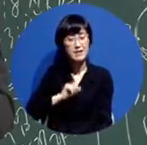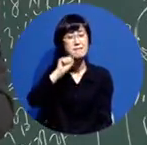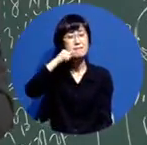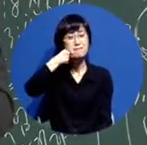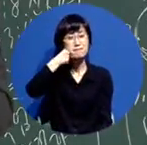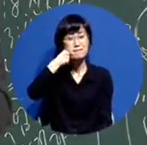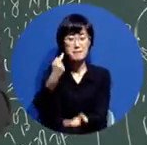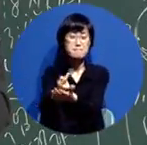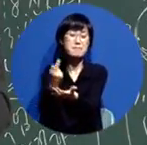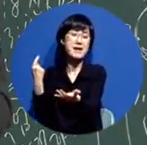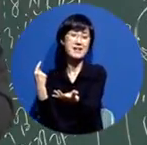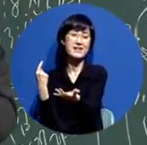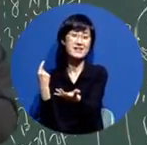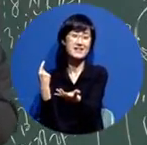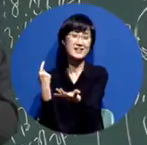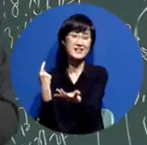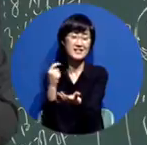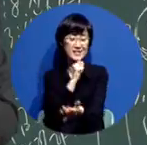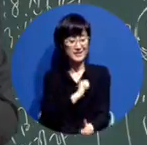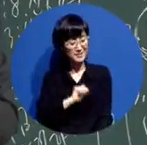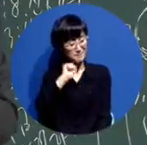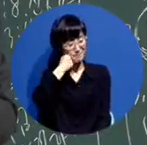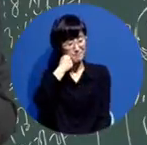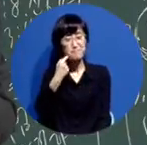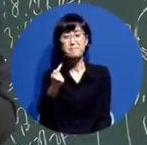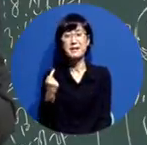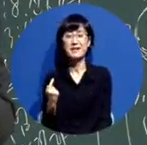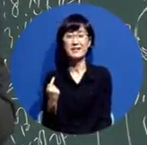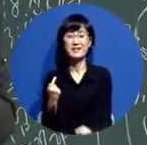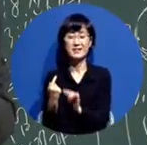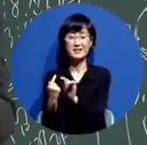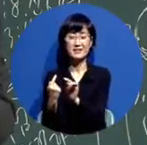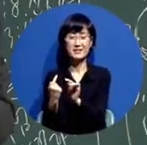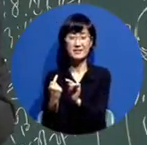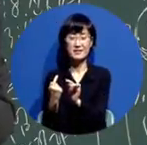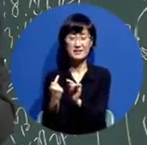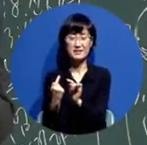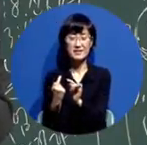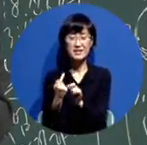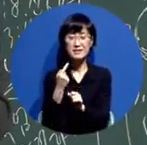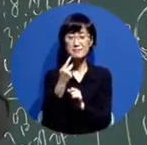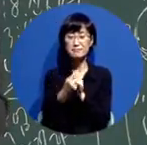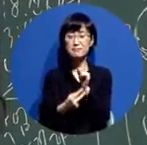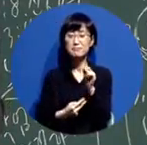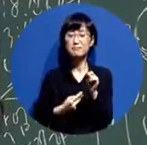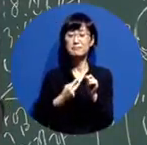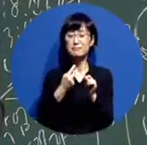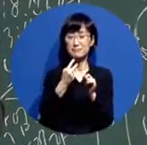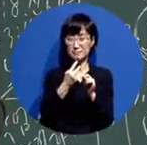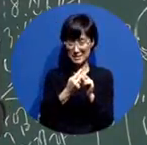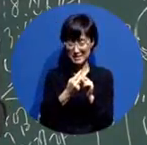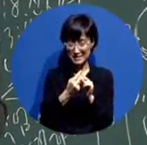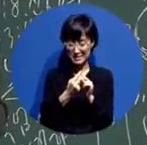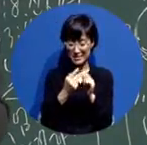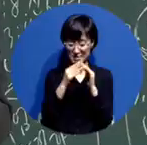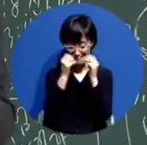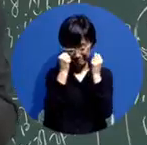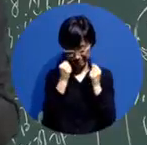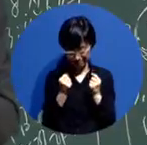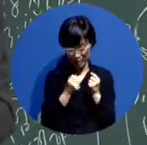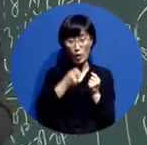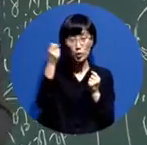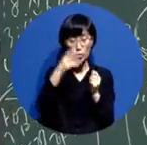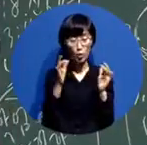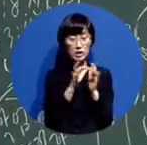回来了， 못견디고뛰쳐나왔어， 是因为忍受不了出来了。 그리고2년동안죽자사자집에서또인터넷게임하는거야， 然后在这个家里